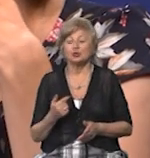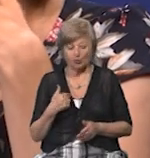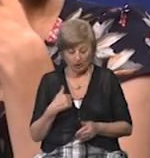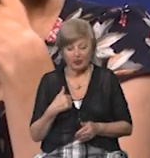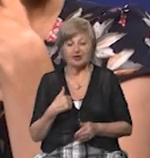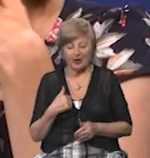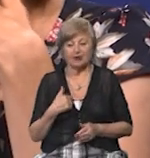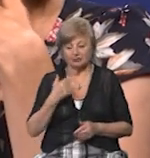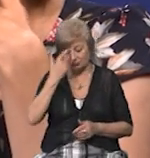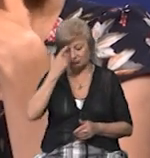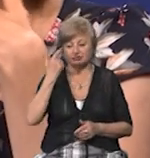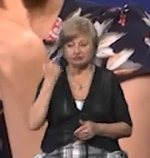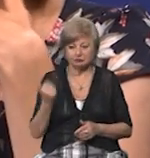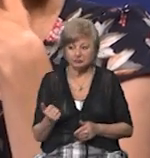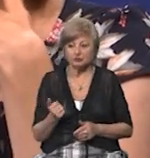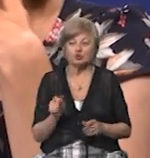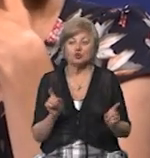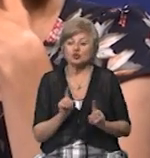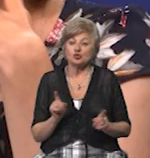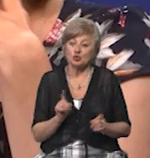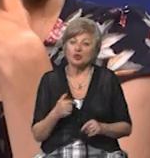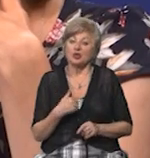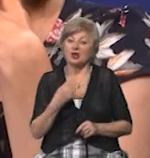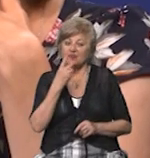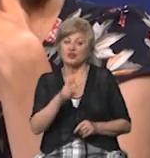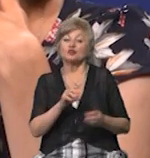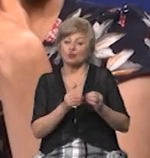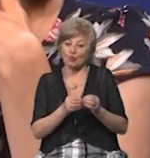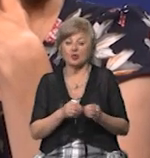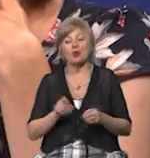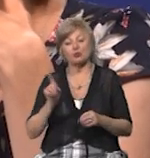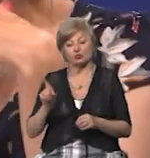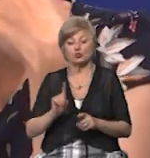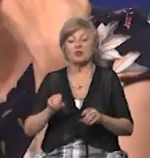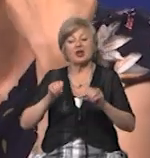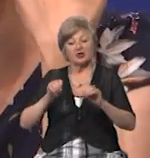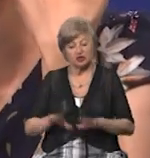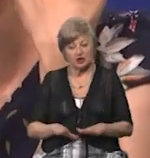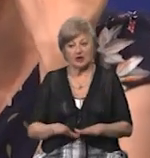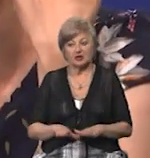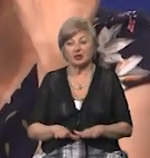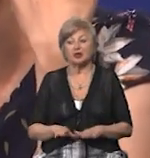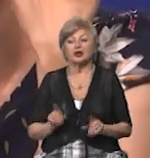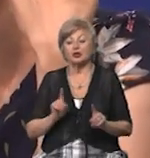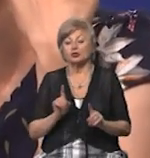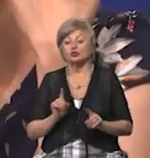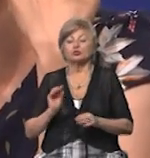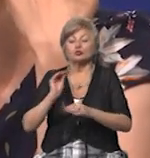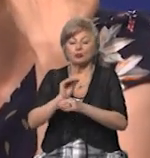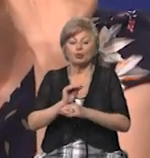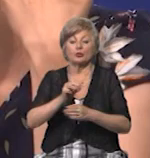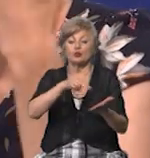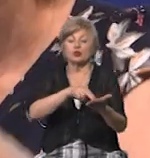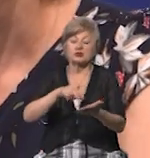я проінформував їх про те, що ну я бачу там проблема, а вони вже вирішать, чи є це проблемою, або вони ще щось довстановлять і